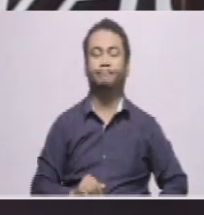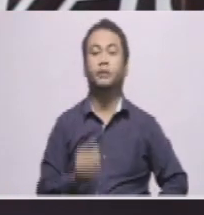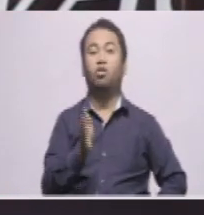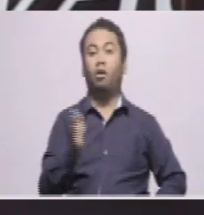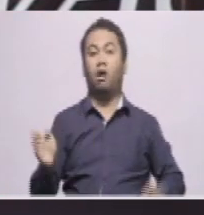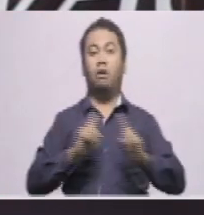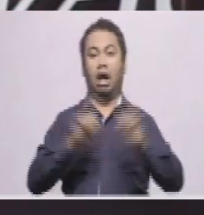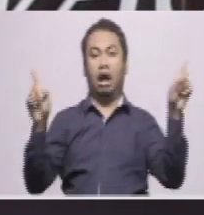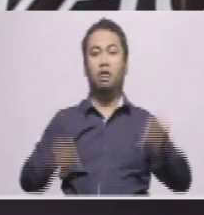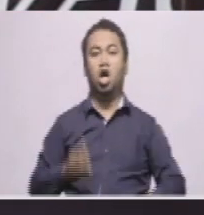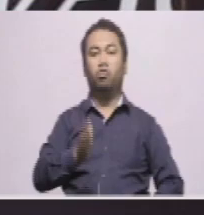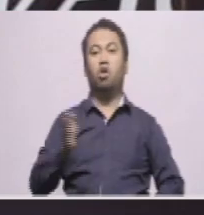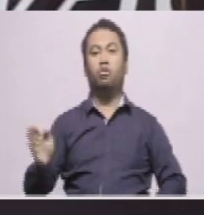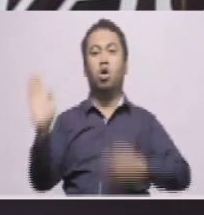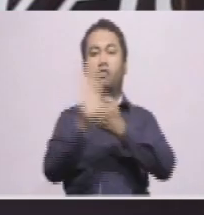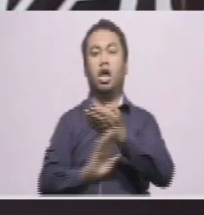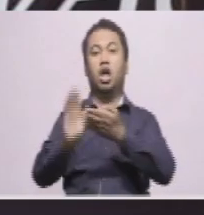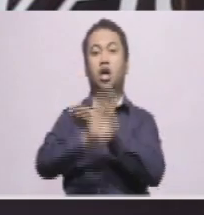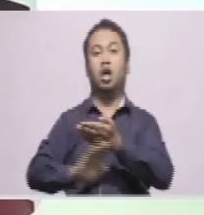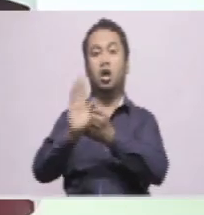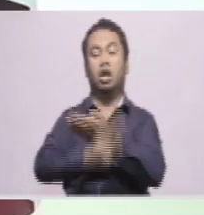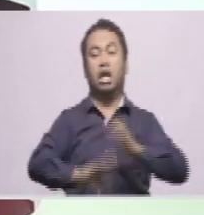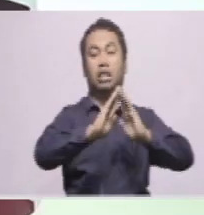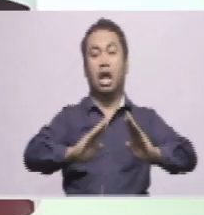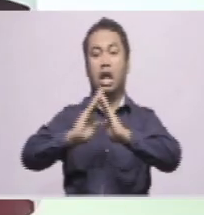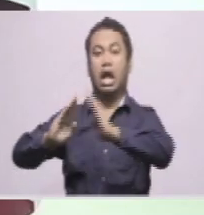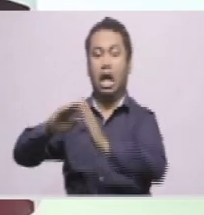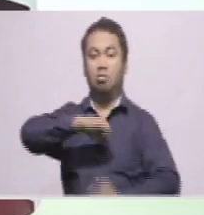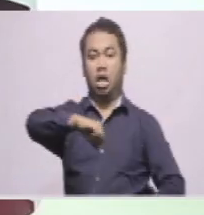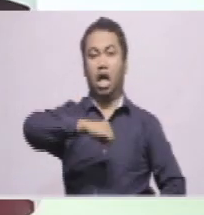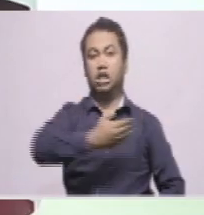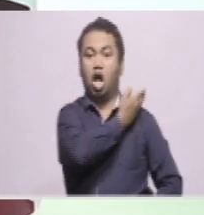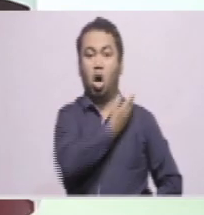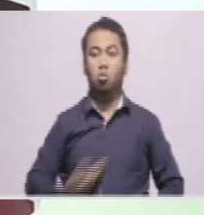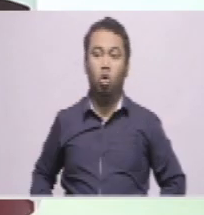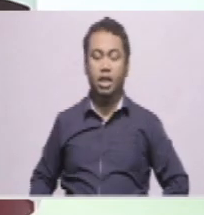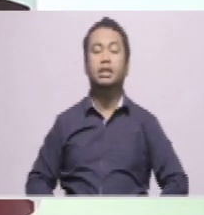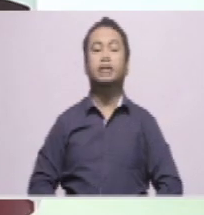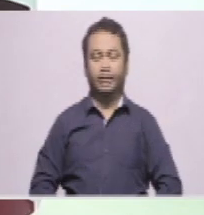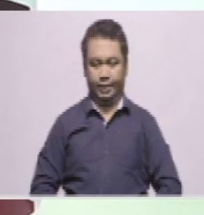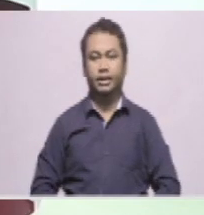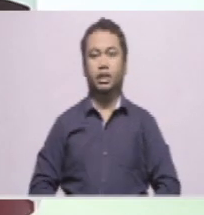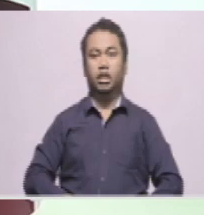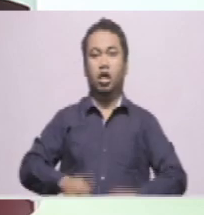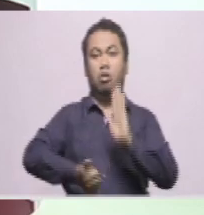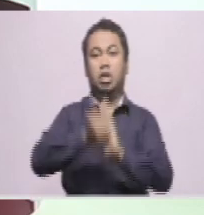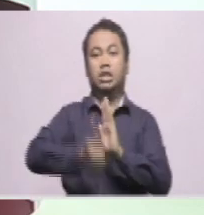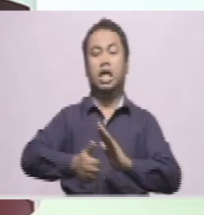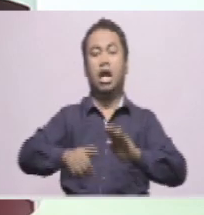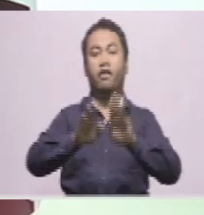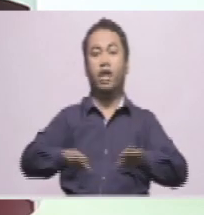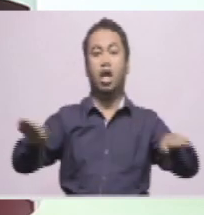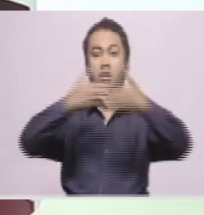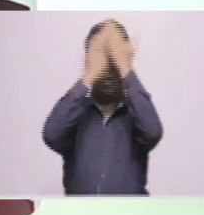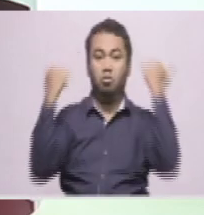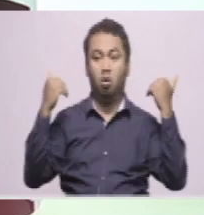ny fahalemana amin'izao fifidianana solombavam-bahoaka izao dia paikady manokana no napetraky ny ministeran'ny filaminam-bahoaka